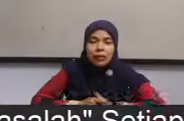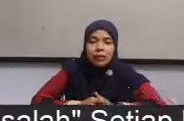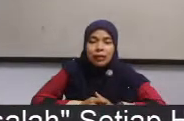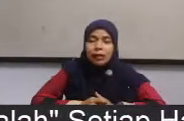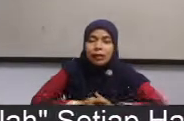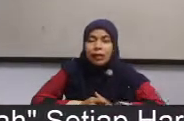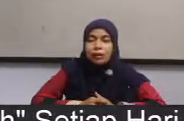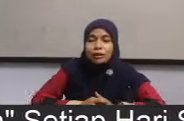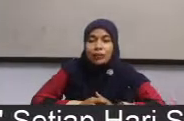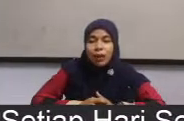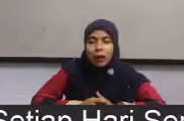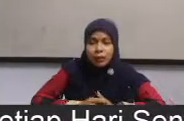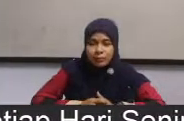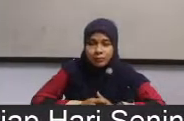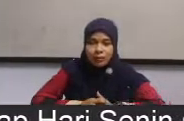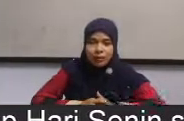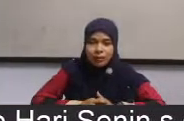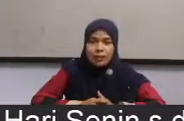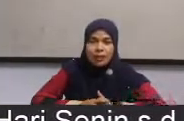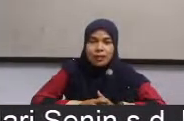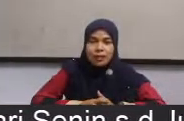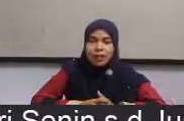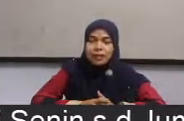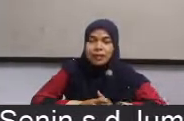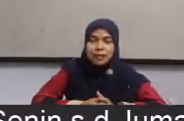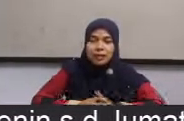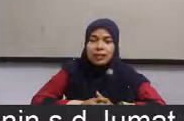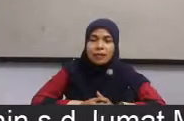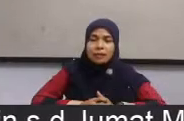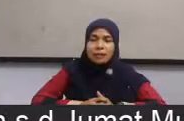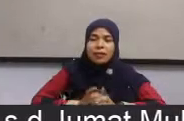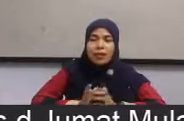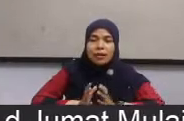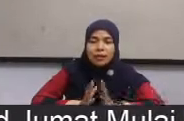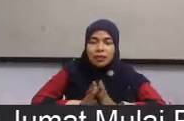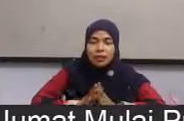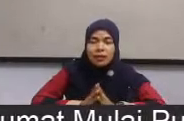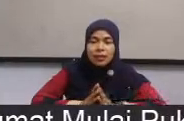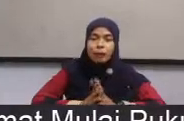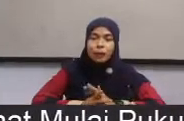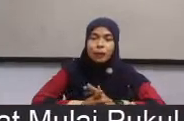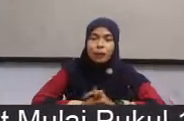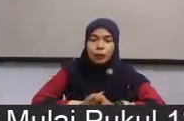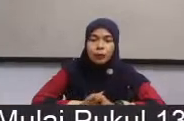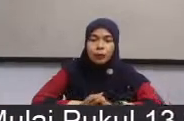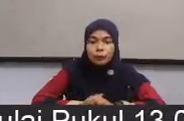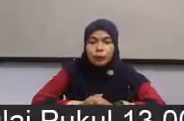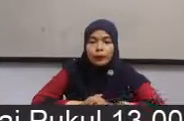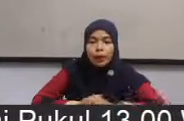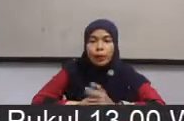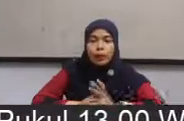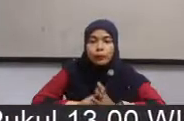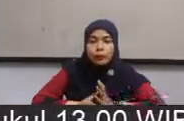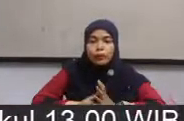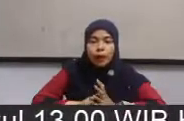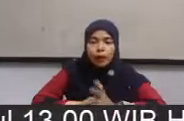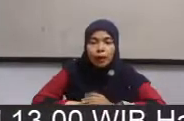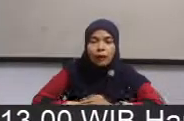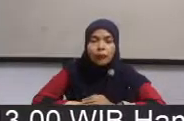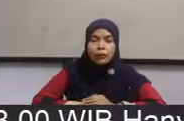Hai standar internasional standarisasi dan sertifikasi ini diperlukan buat